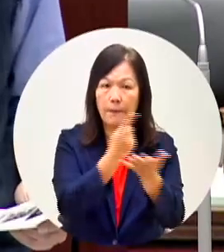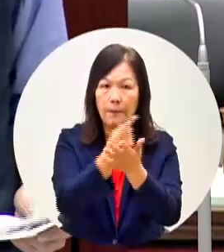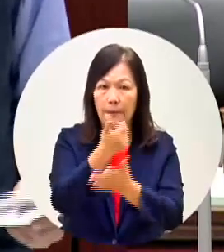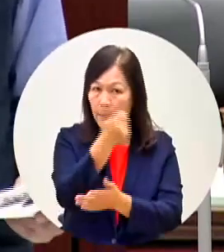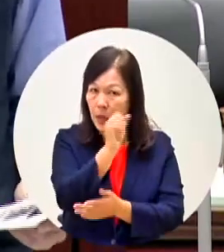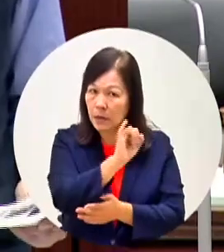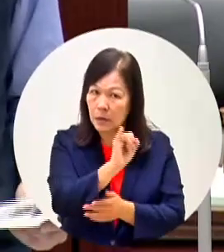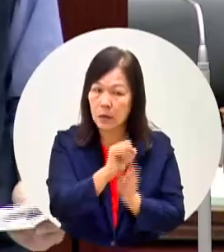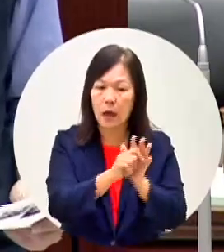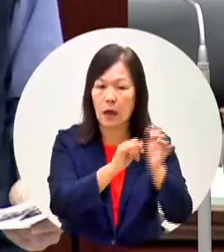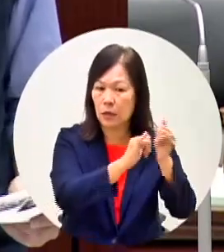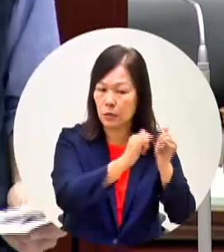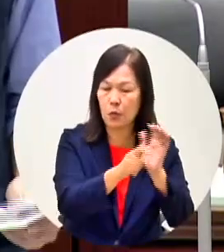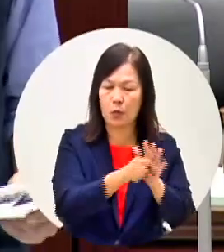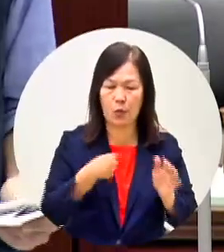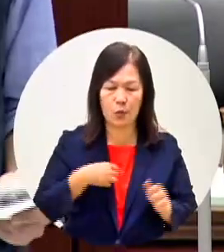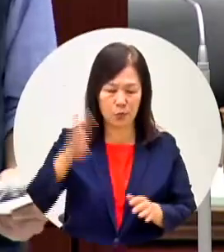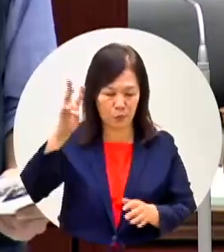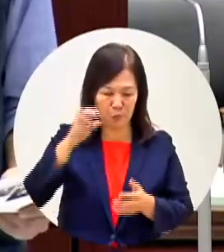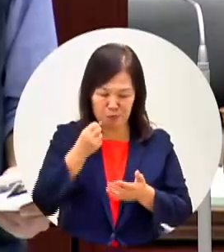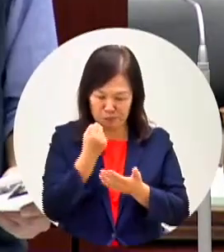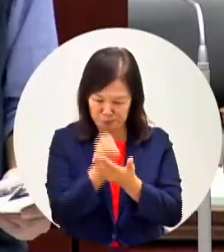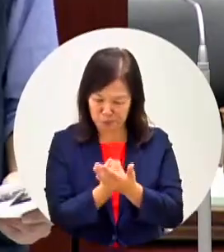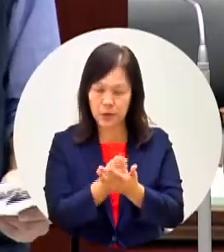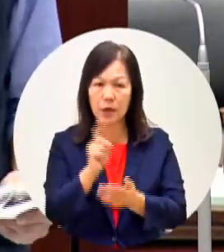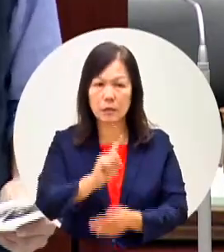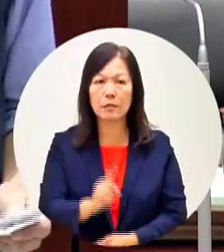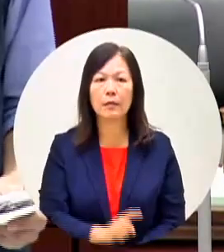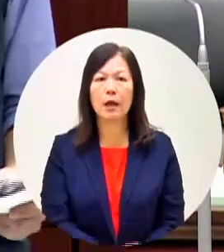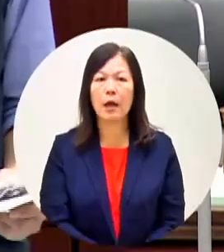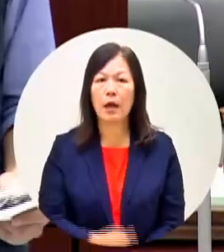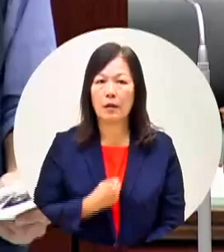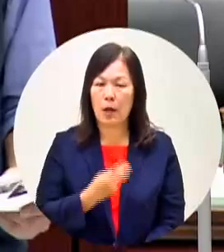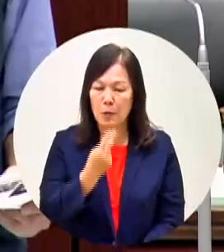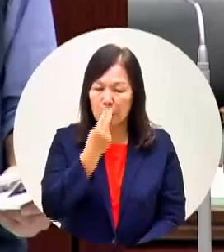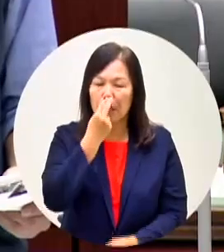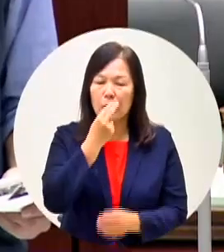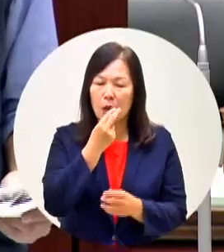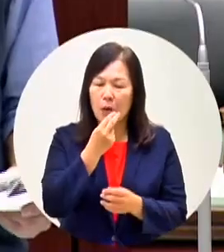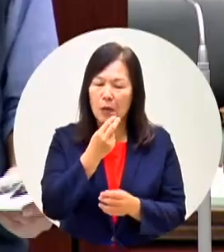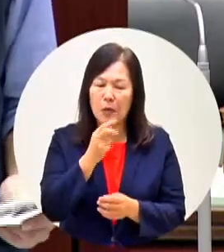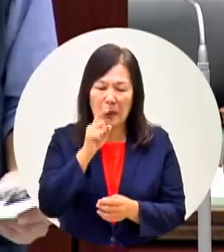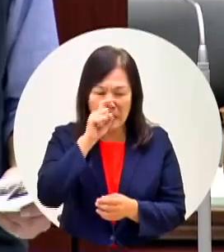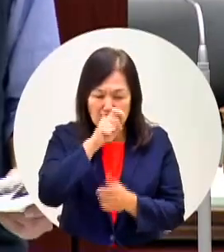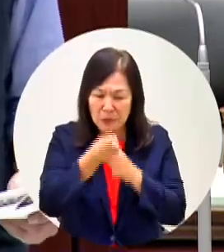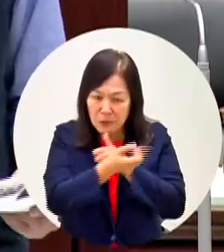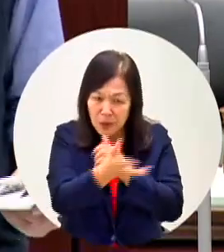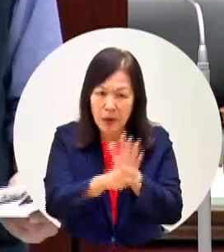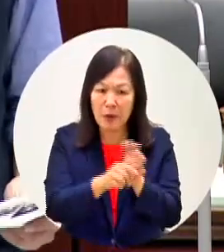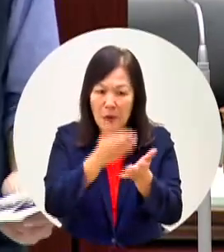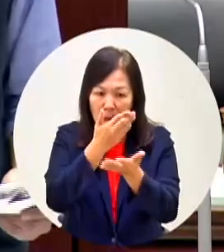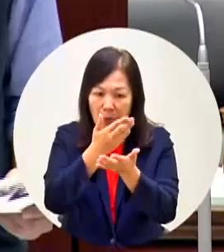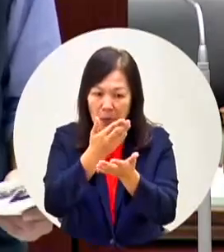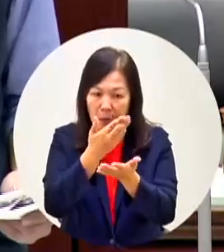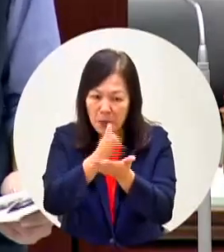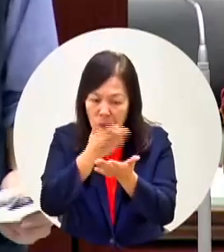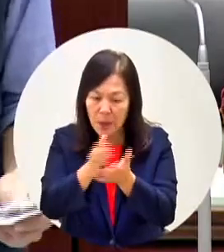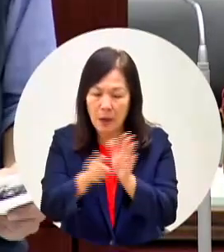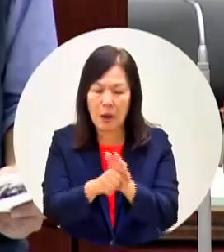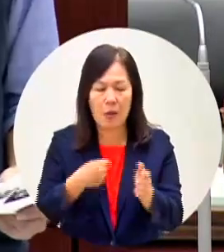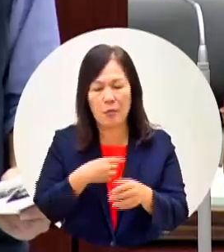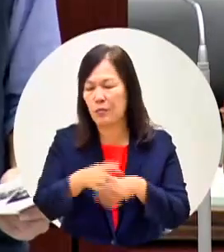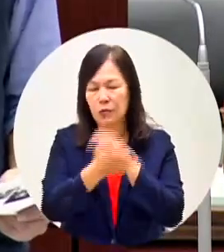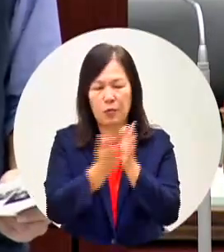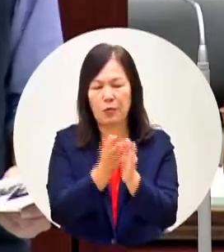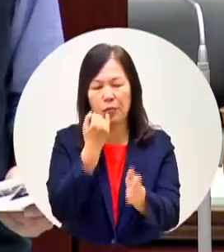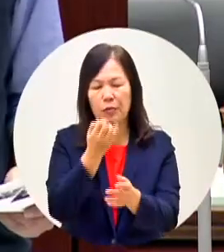心，空气污染治理不好，我们所有的努力都是白费。我们一定要有强大的意